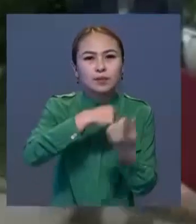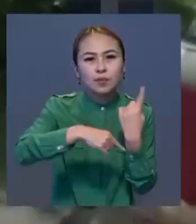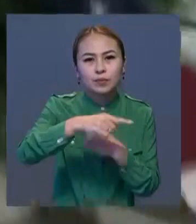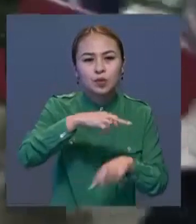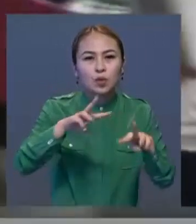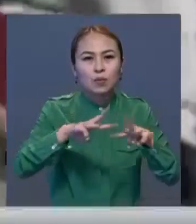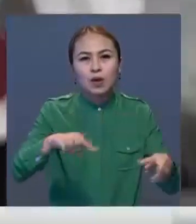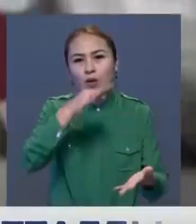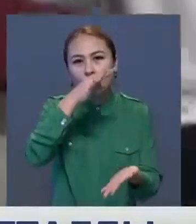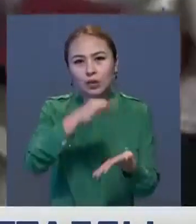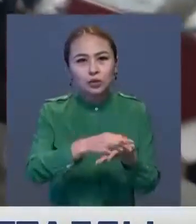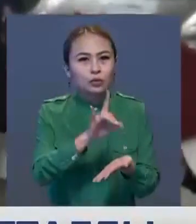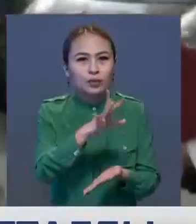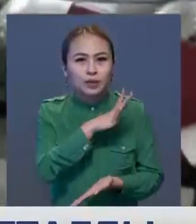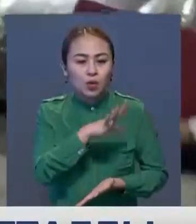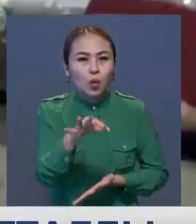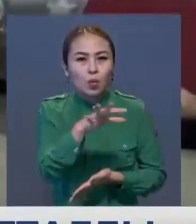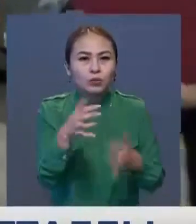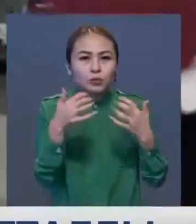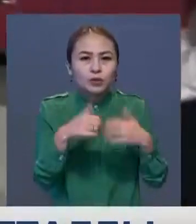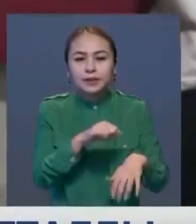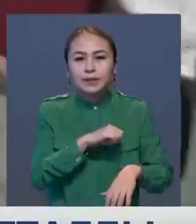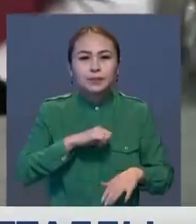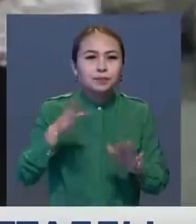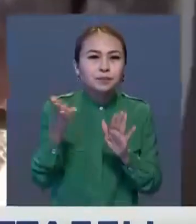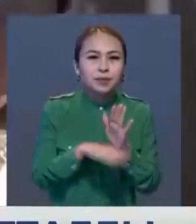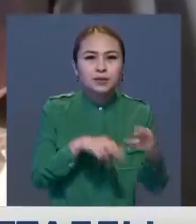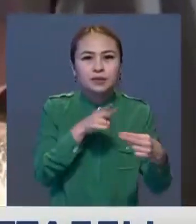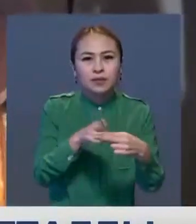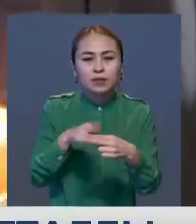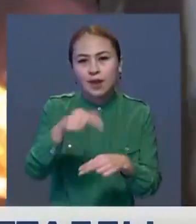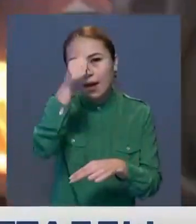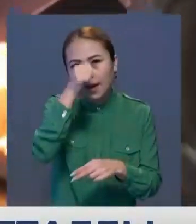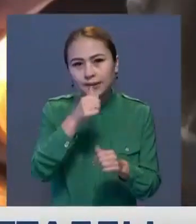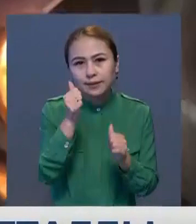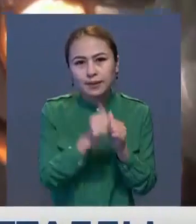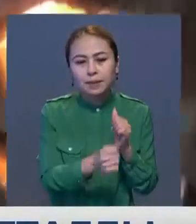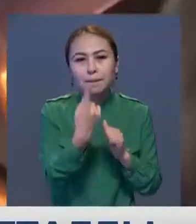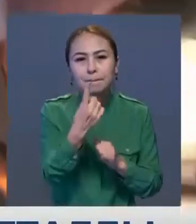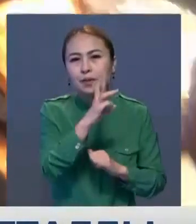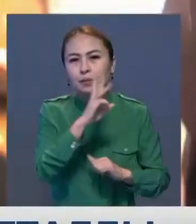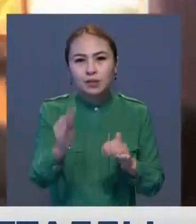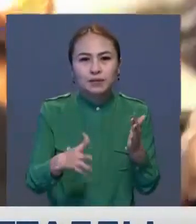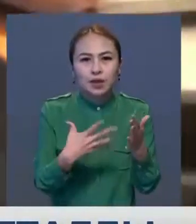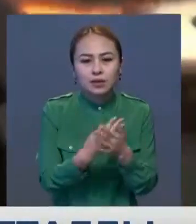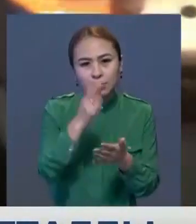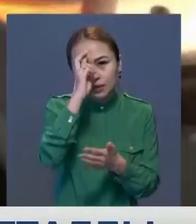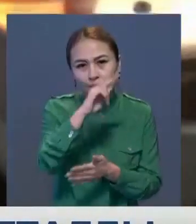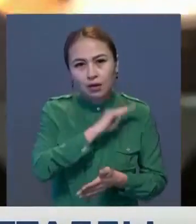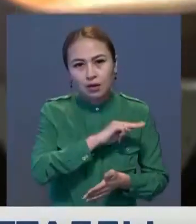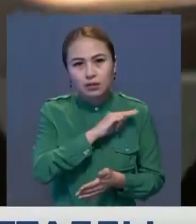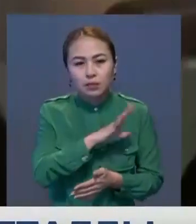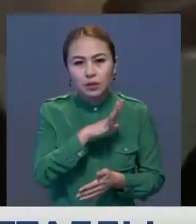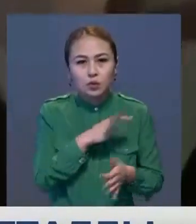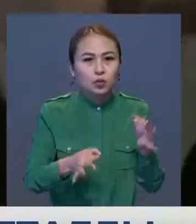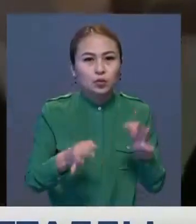оны әкімшілік жауапқа тартпау үшін облыс бойынша еш кедергісіз жүру үшін ай сайын 1 миллион теңге сұраған. Мемлекеттік қызметкер парамен